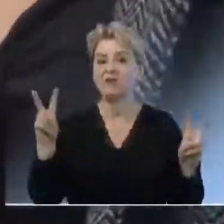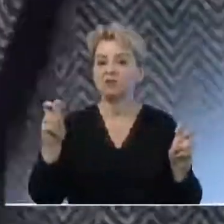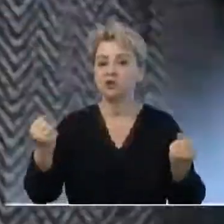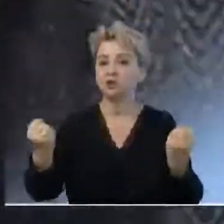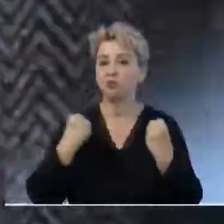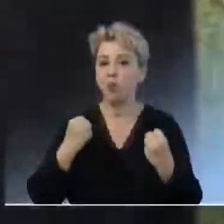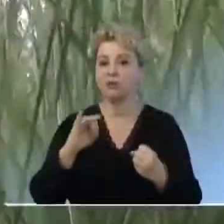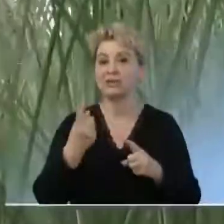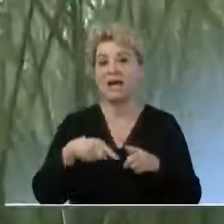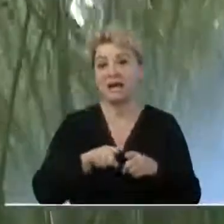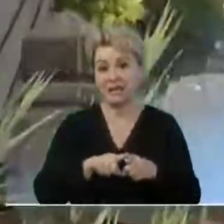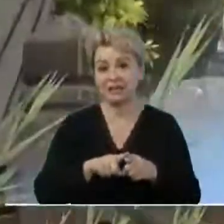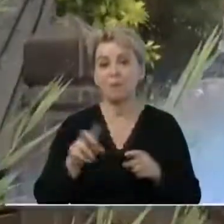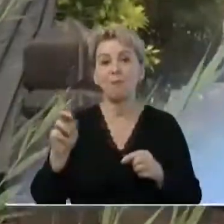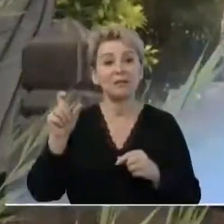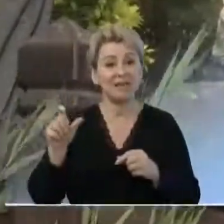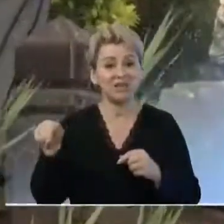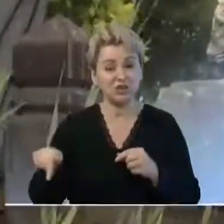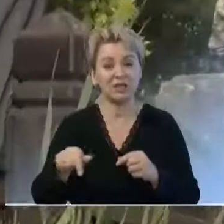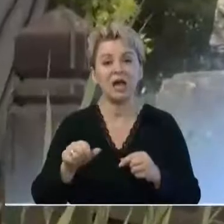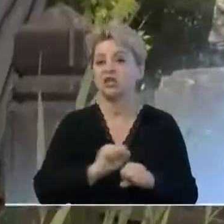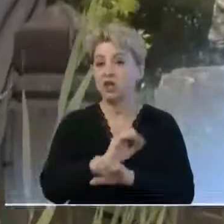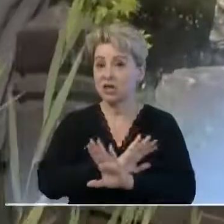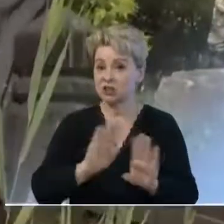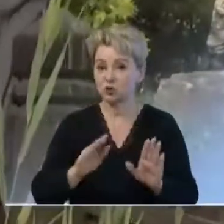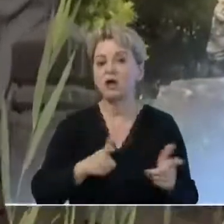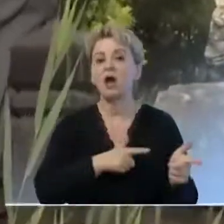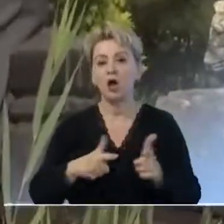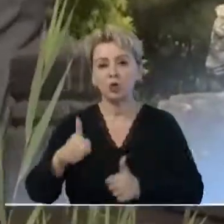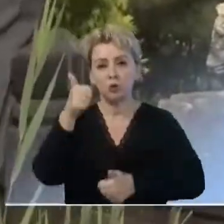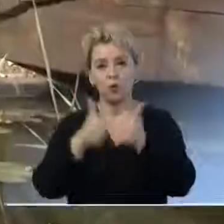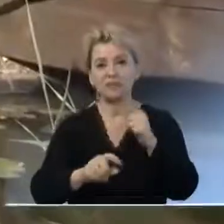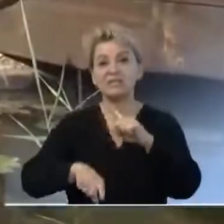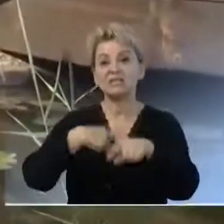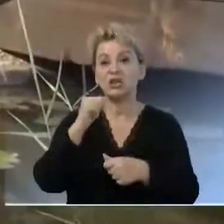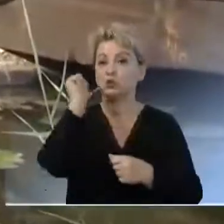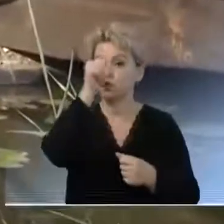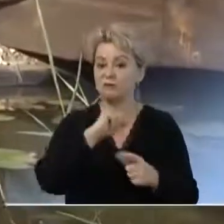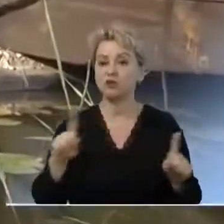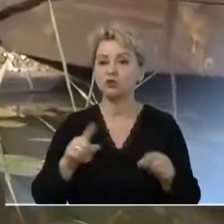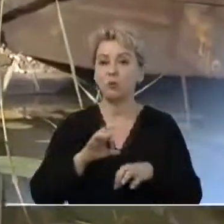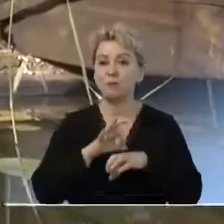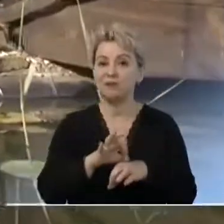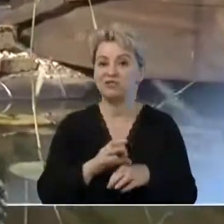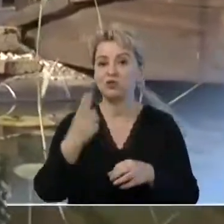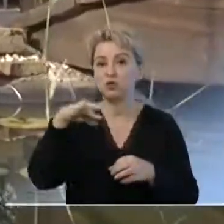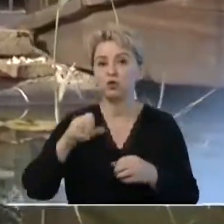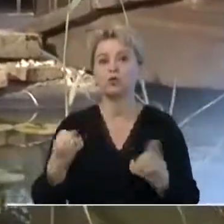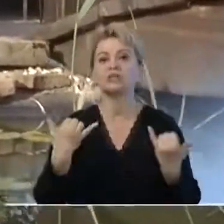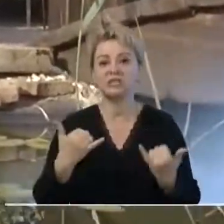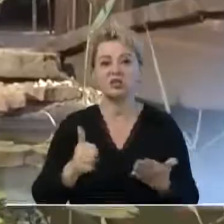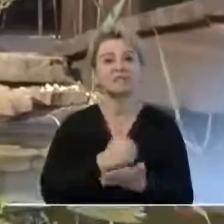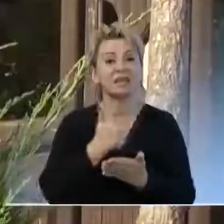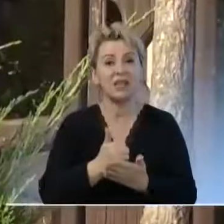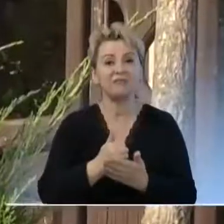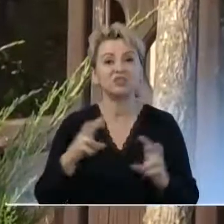«Спорт». И на этом батайчанка останавливаться не собирается. Уже готовится к конкурсу следующего года, чтобы привести на Дон теперь уже